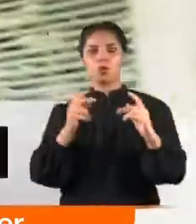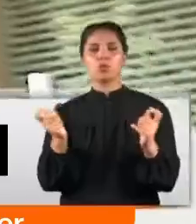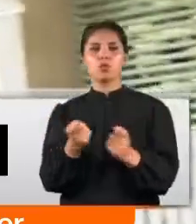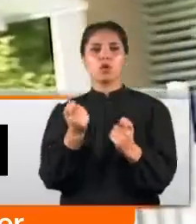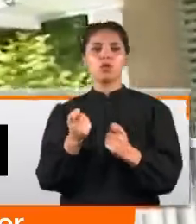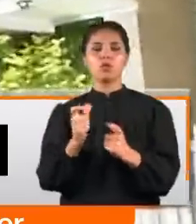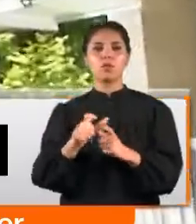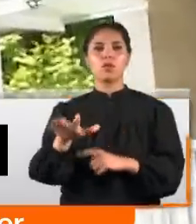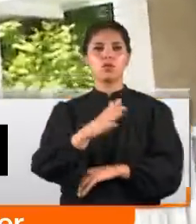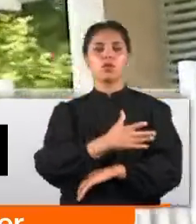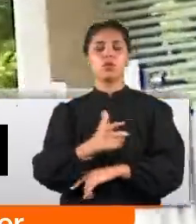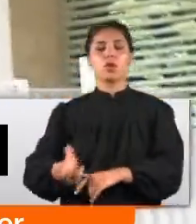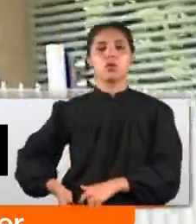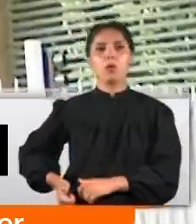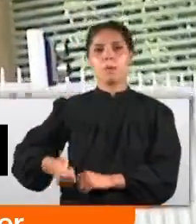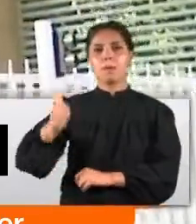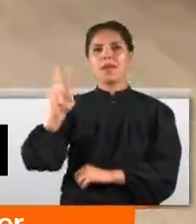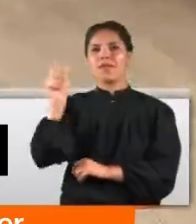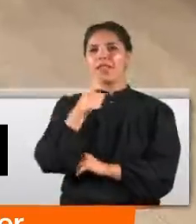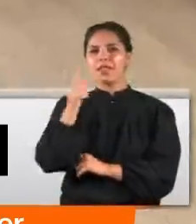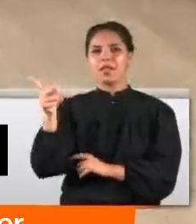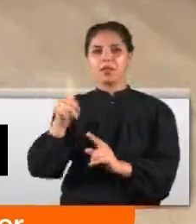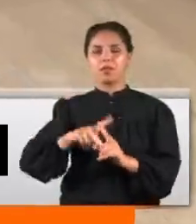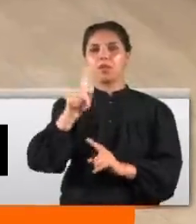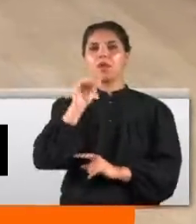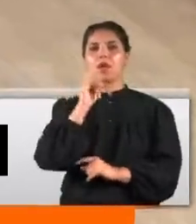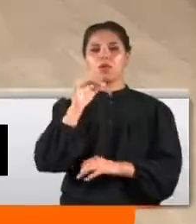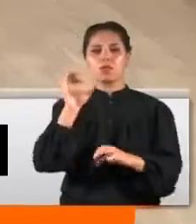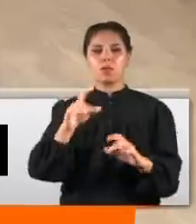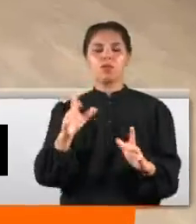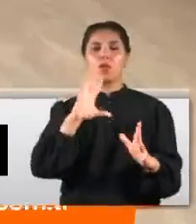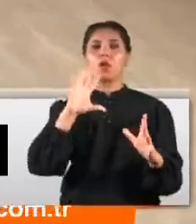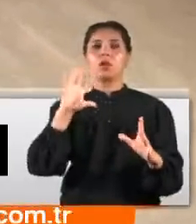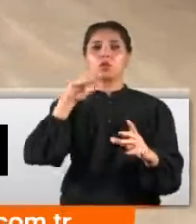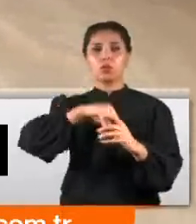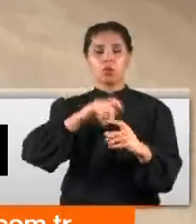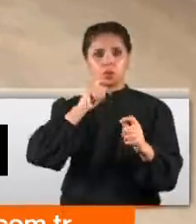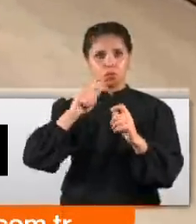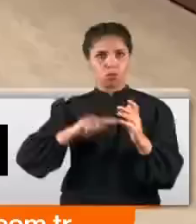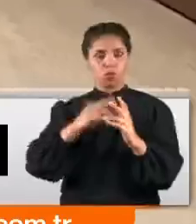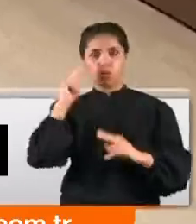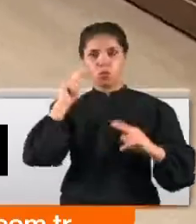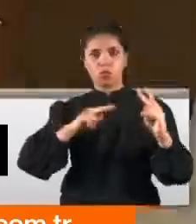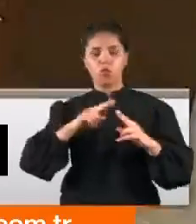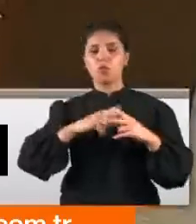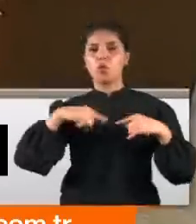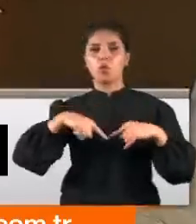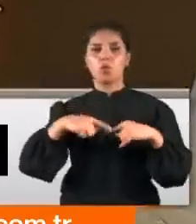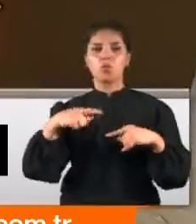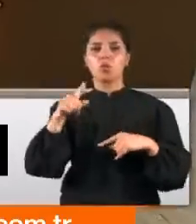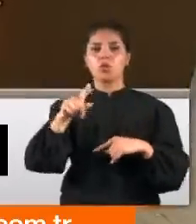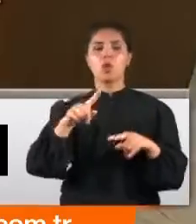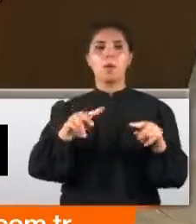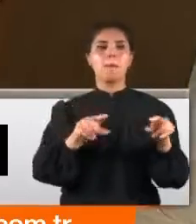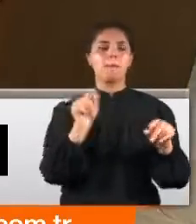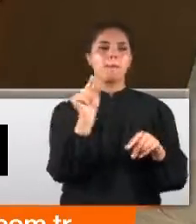ve Sosyal Güvenlik Bakanı Vedat Işıkhan da katıldı. 1 Ağustos'ta başlayan toplu sözleşme görüşmelerinin komisyon aşamasında memur sen ve